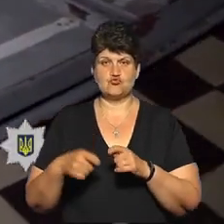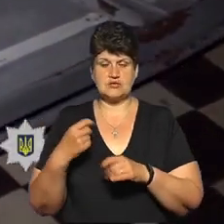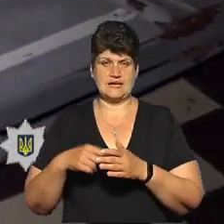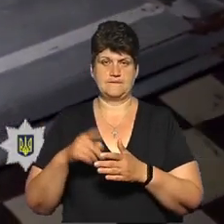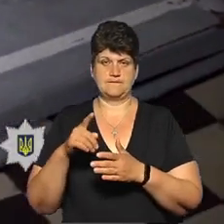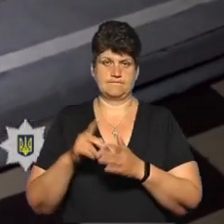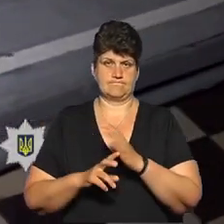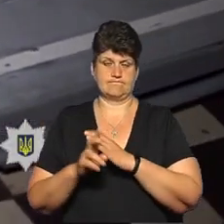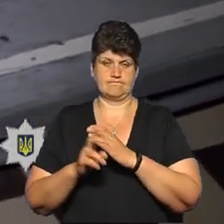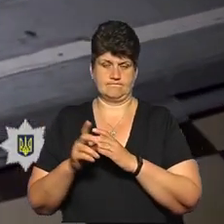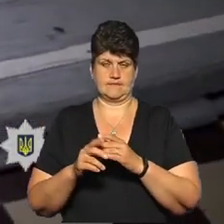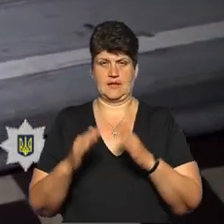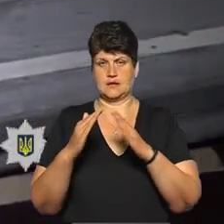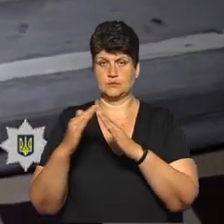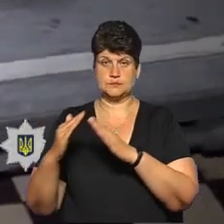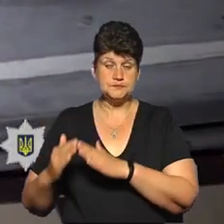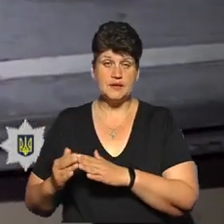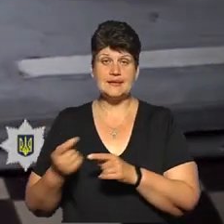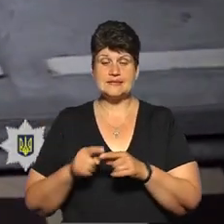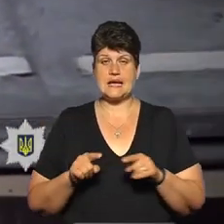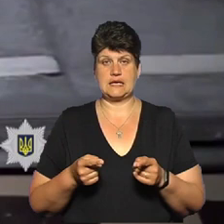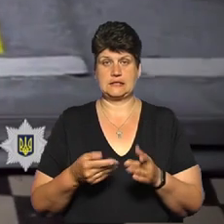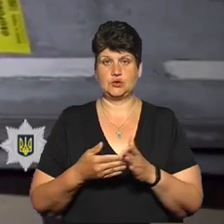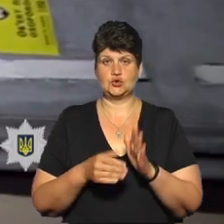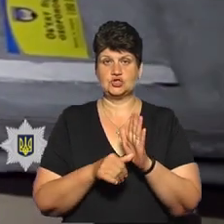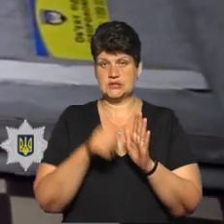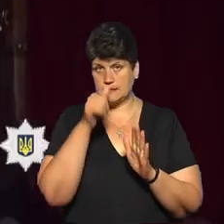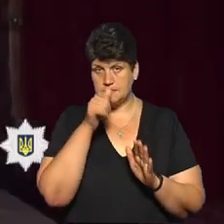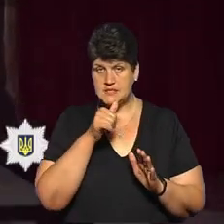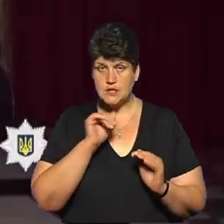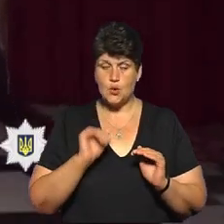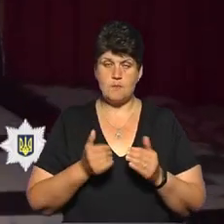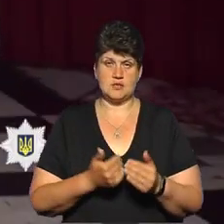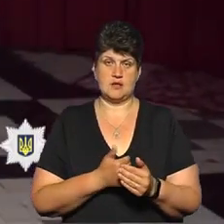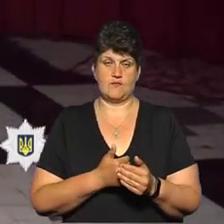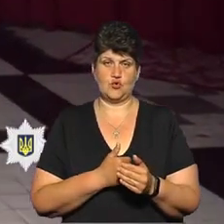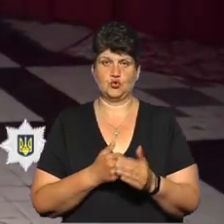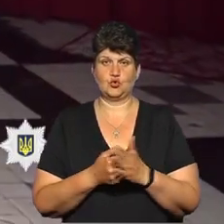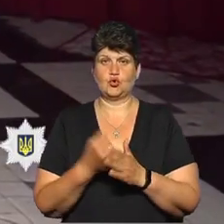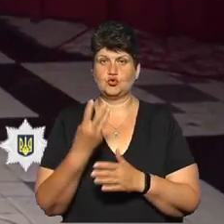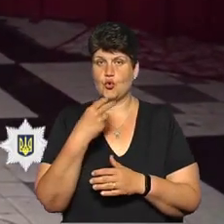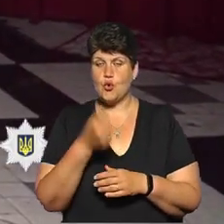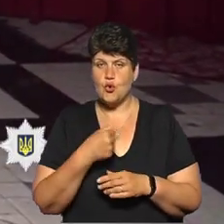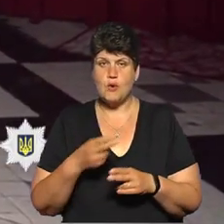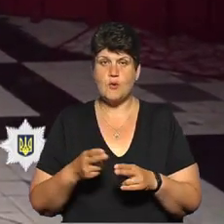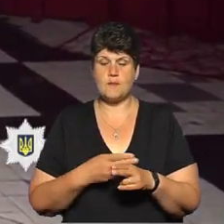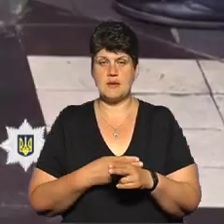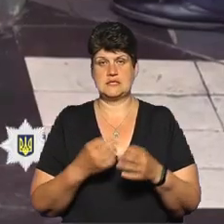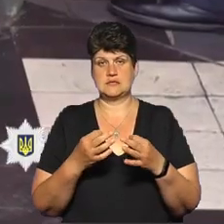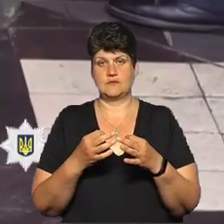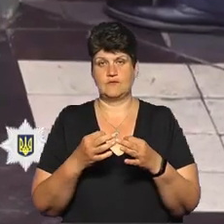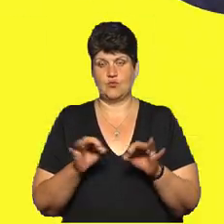Санкція цієї статті передбачає арешт до 6 місяців, обмеження волі до 3 років або ж позбавлення волі на той самий